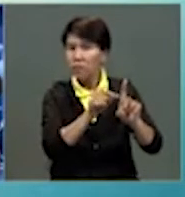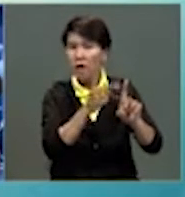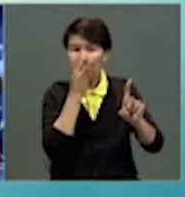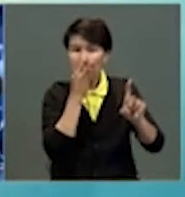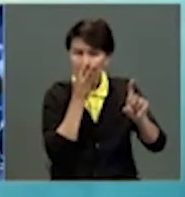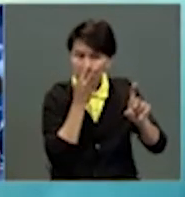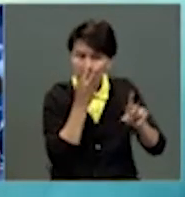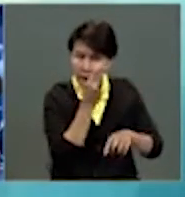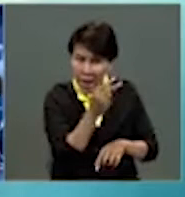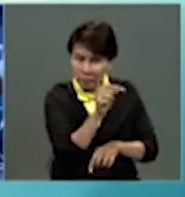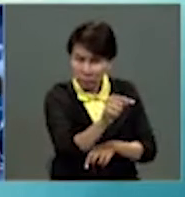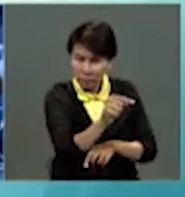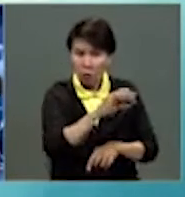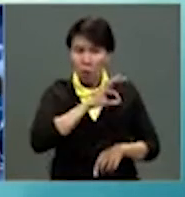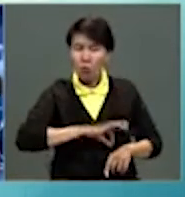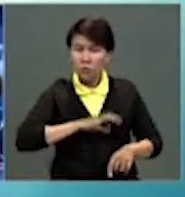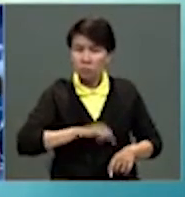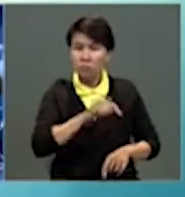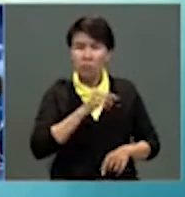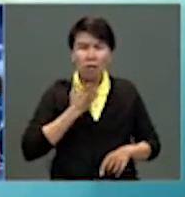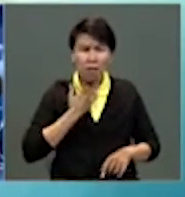ถ้าไม่มีการออกเดินทางนี้ 1ใน 3